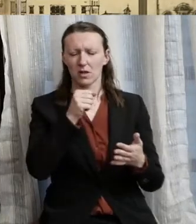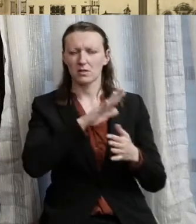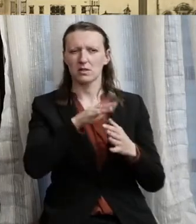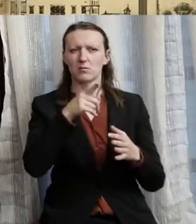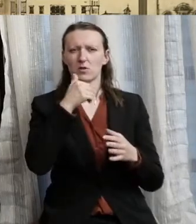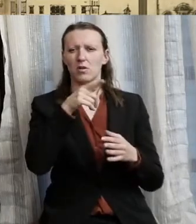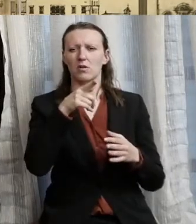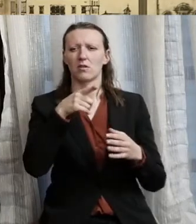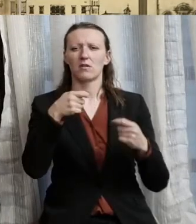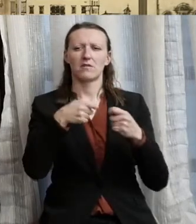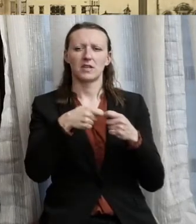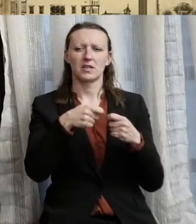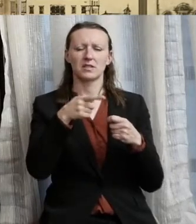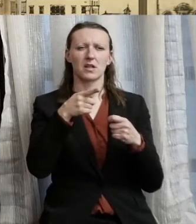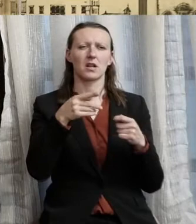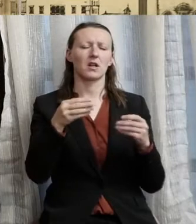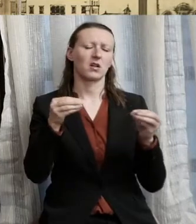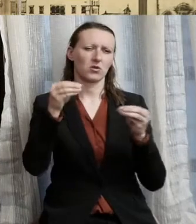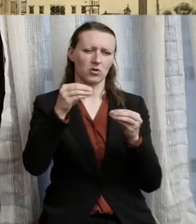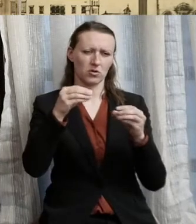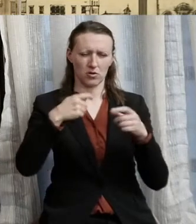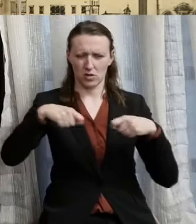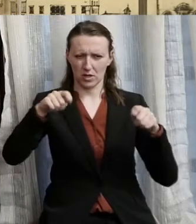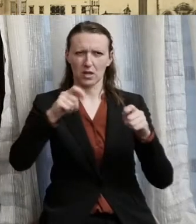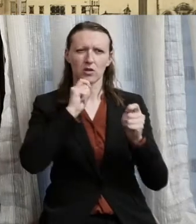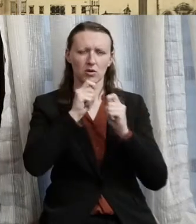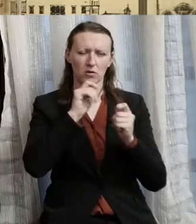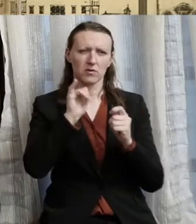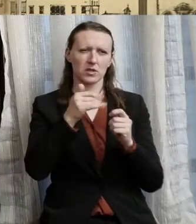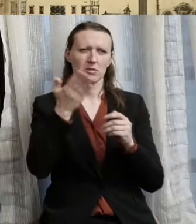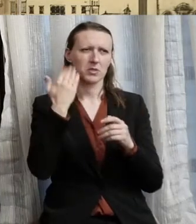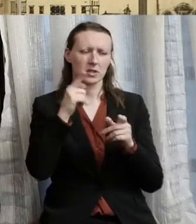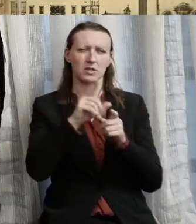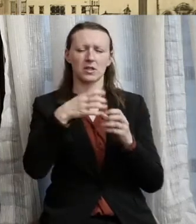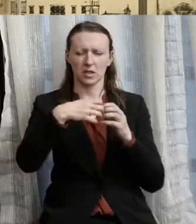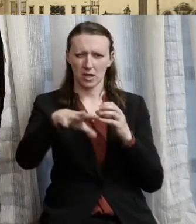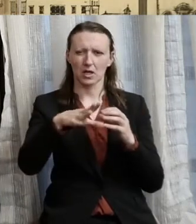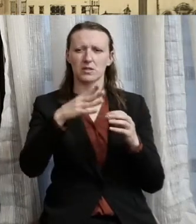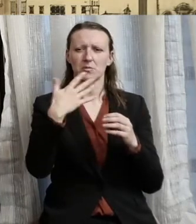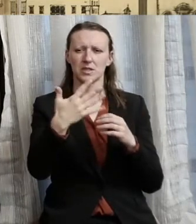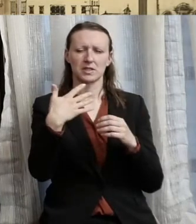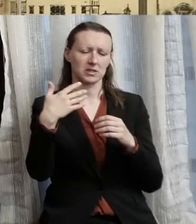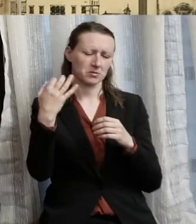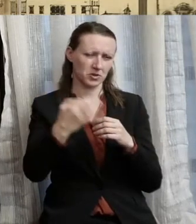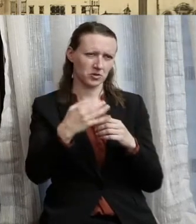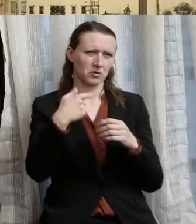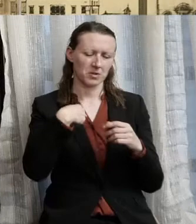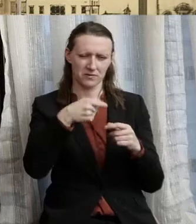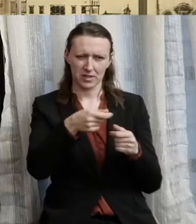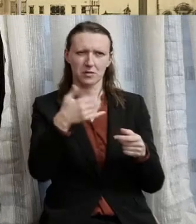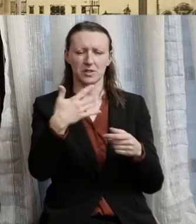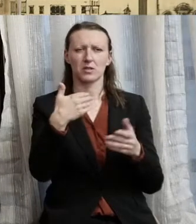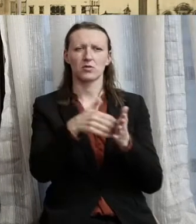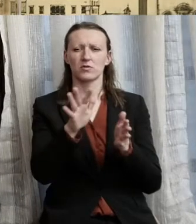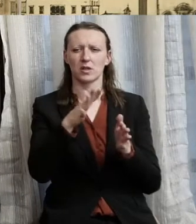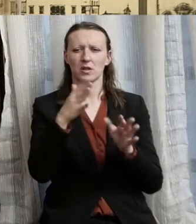same izjave, što se tiče same nadogradnje. Dogovori su, dakle, i prethodni, mi ih nastavljamo, dakle, 50-50 sufinanciranje,